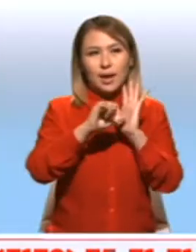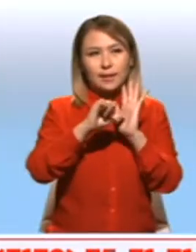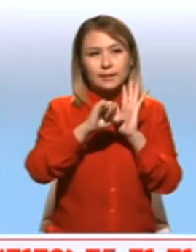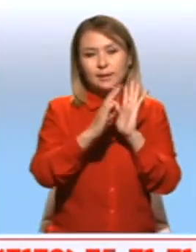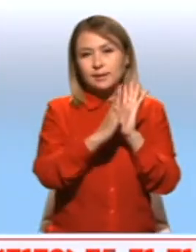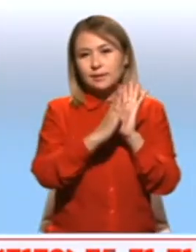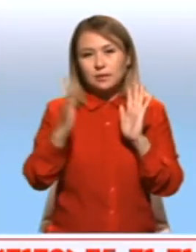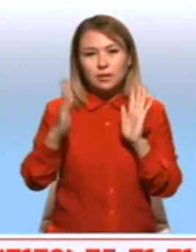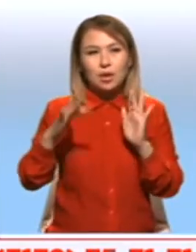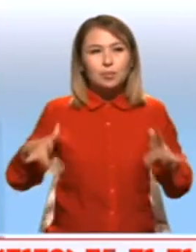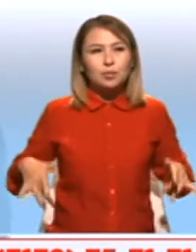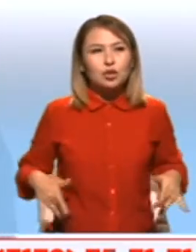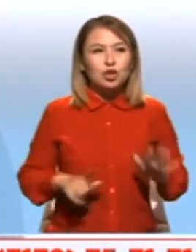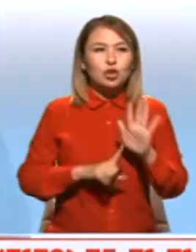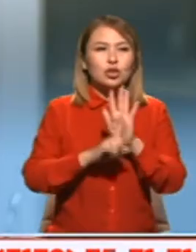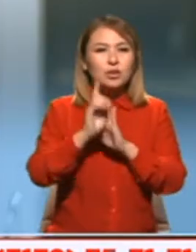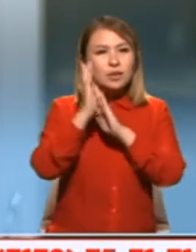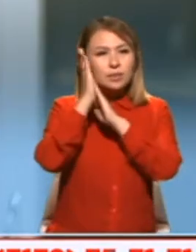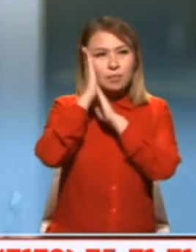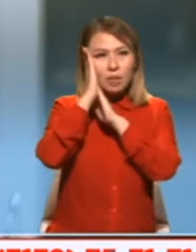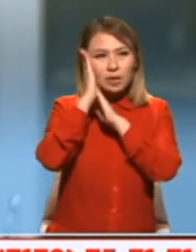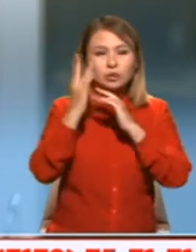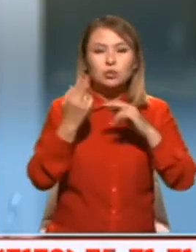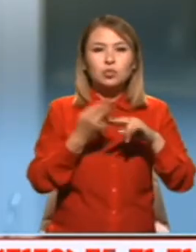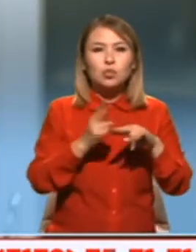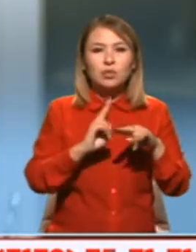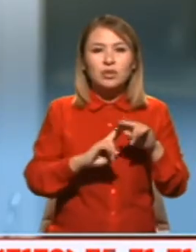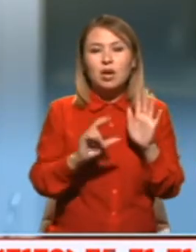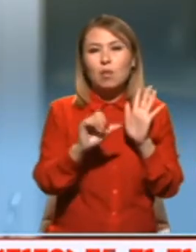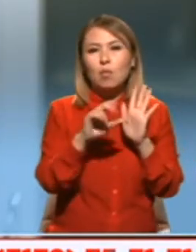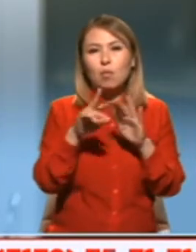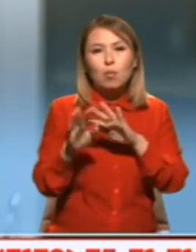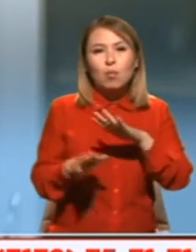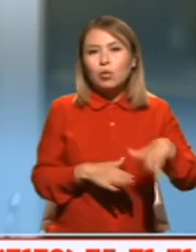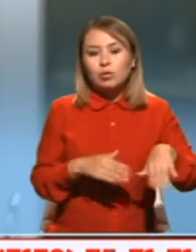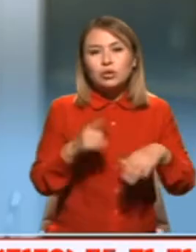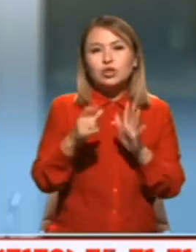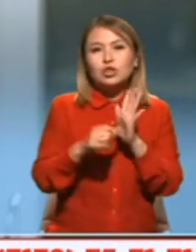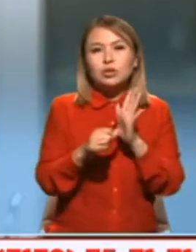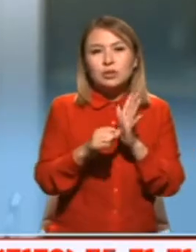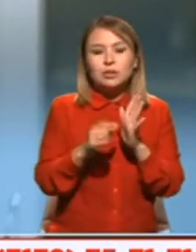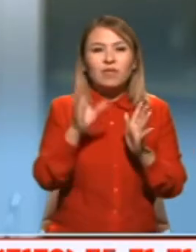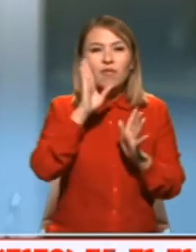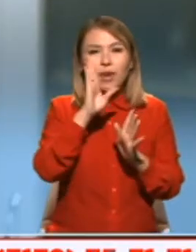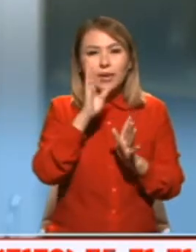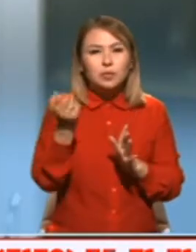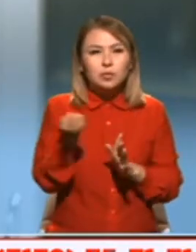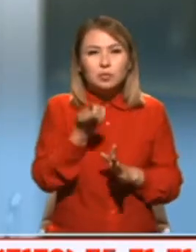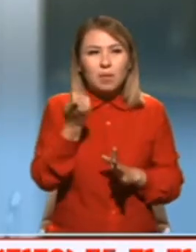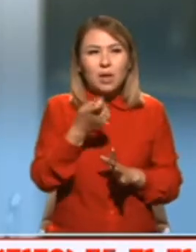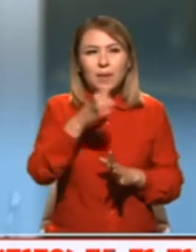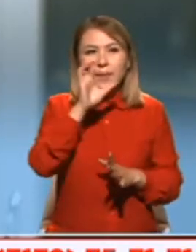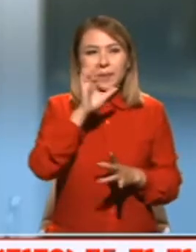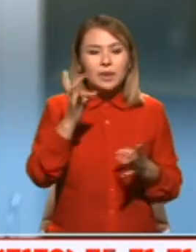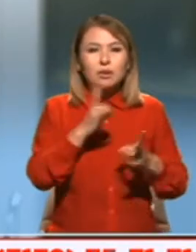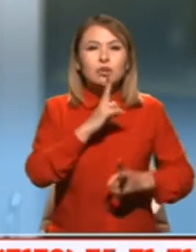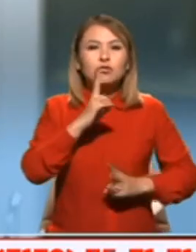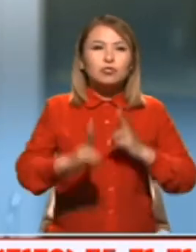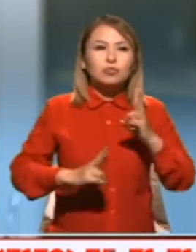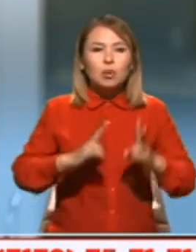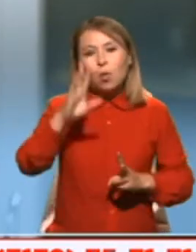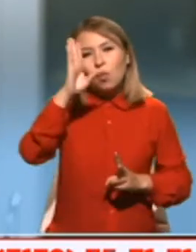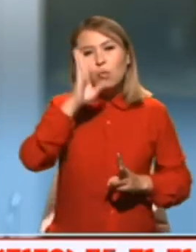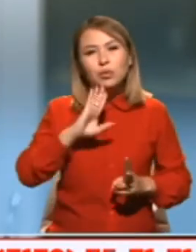бүйректер ұйықтайды. Сондықтан 6-дан кейін судың көлемін азайту керек. Мысалы, көп адамдар шағым түсіреді